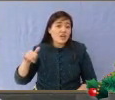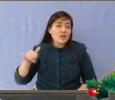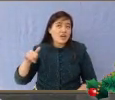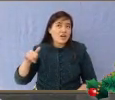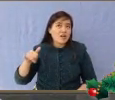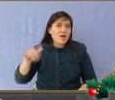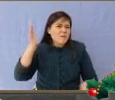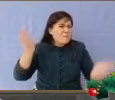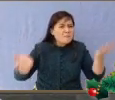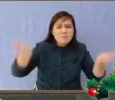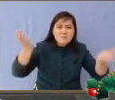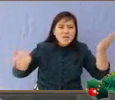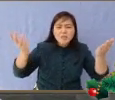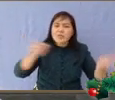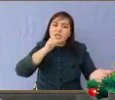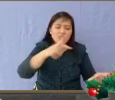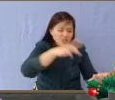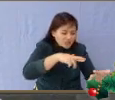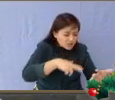Bible.